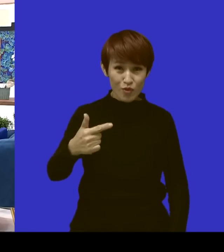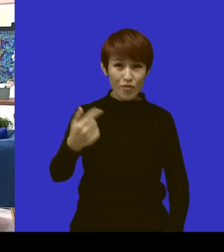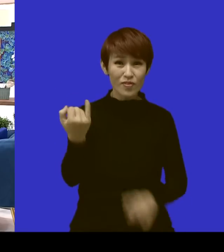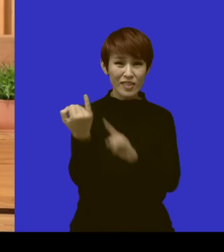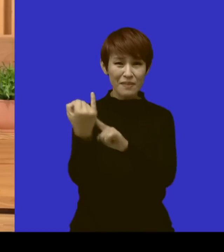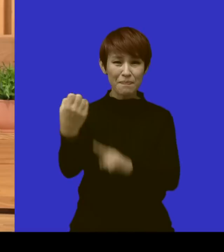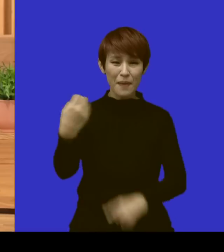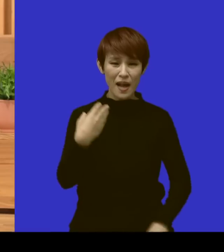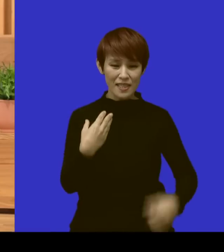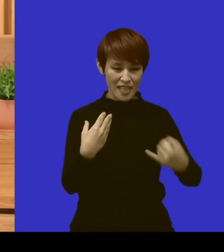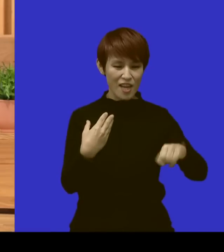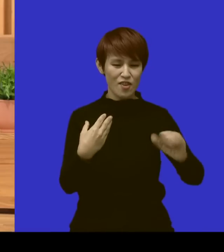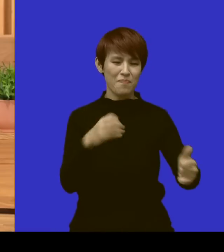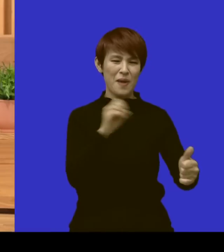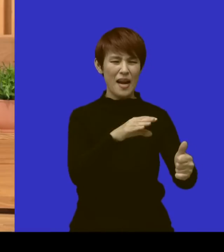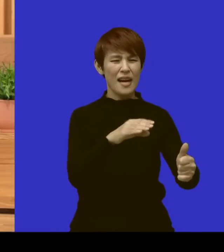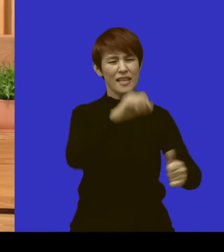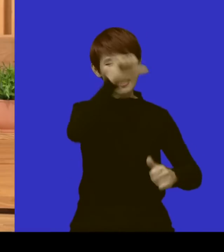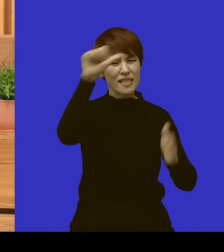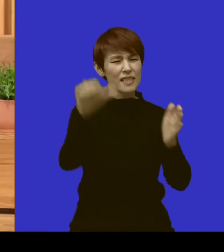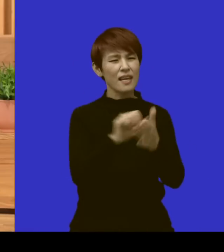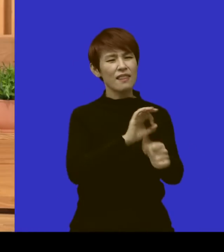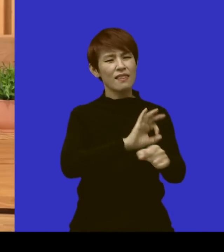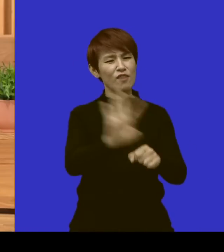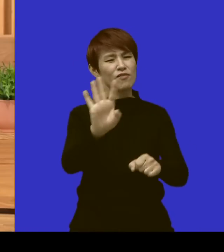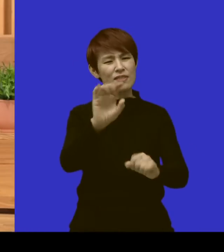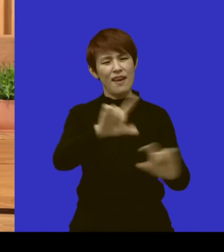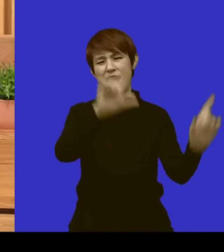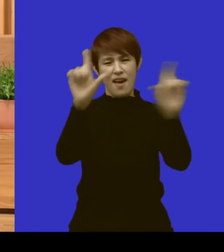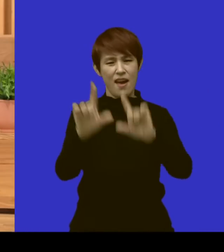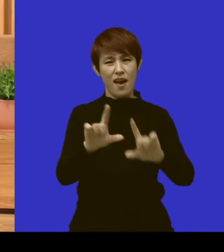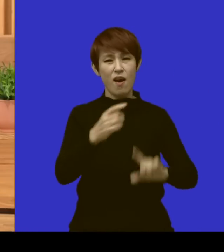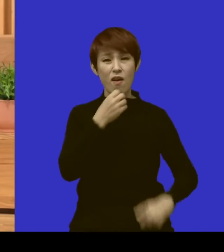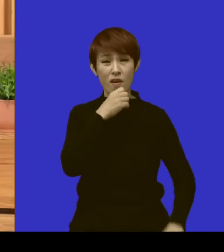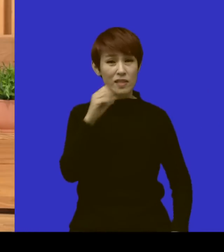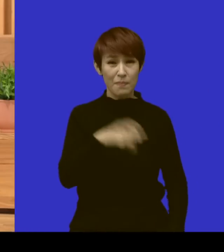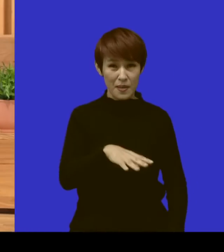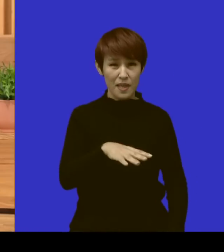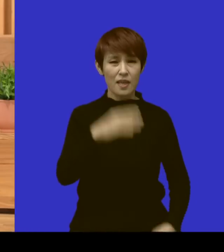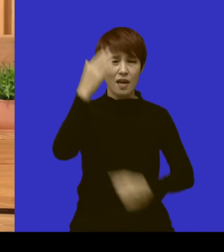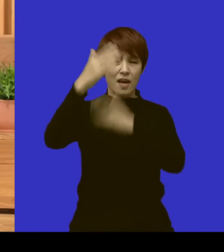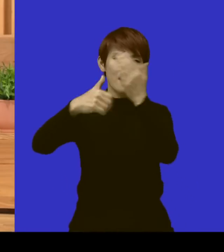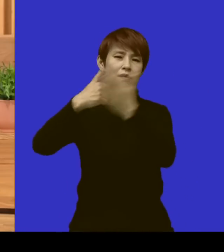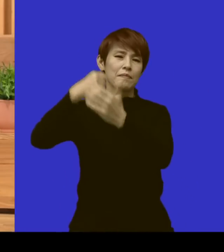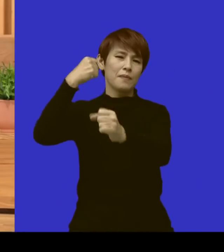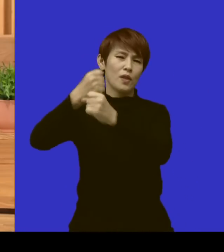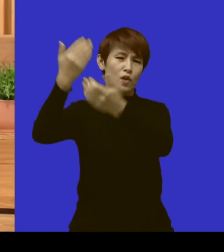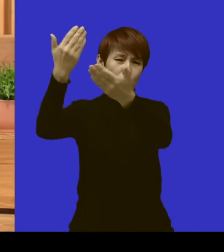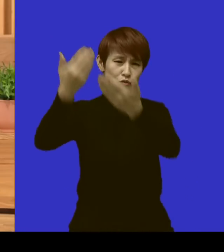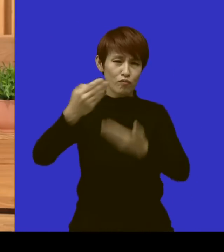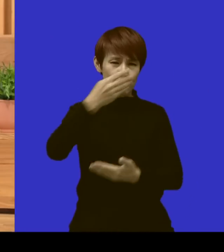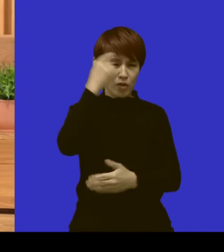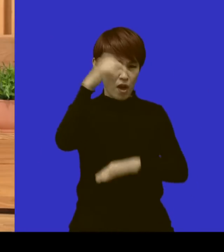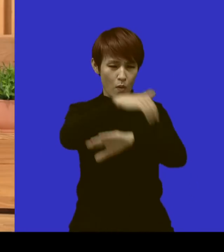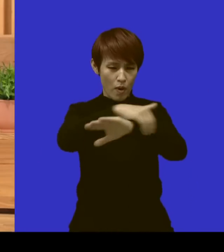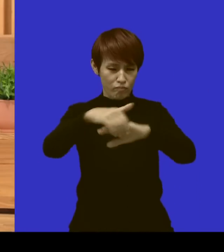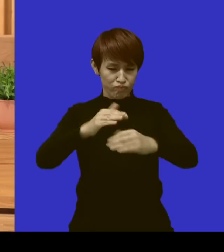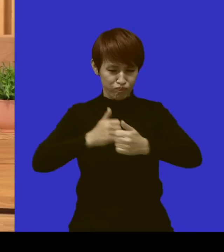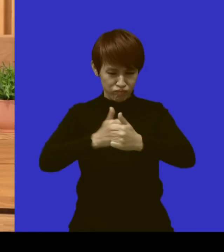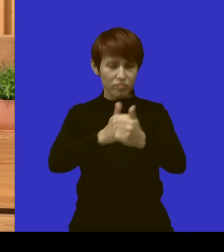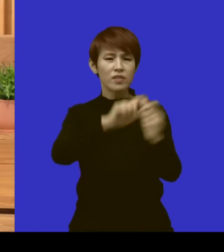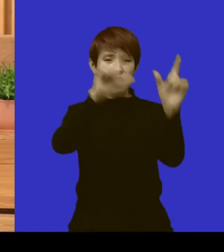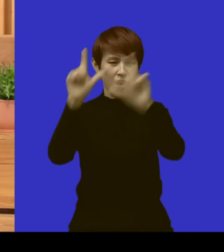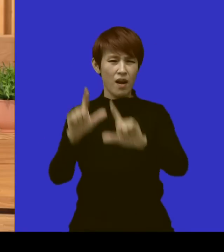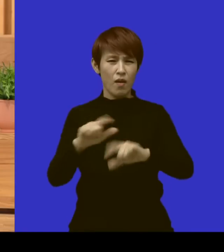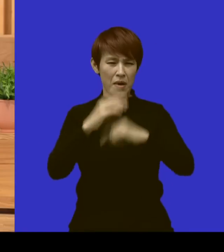네. 자녀들에게 네. 인생을 대충 살아라. 그냥 어차피 인생은 하나님이 만들어준 큐시트대로 살기 때문에